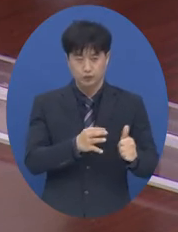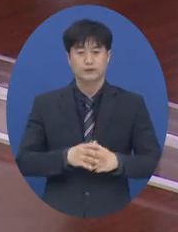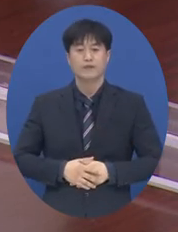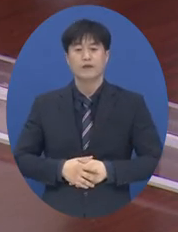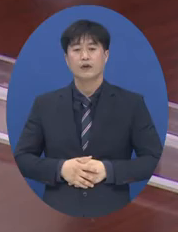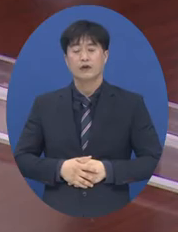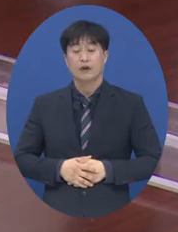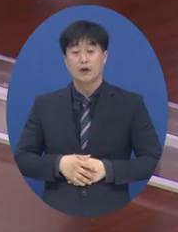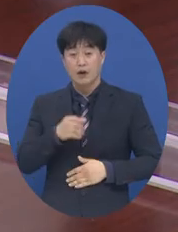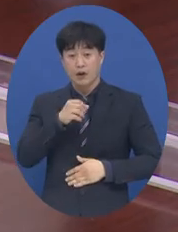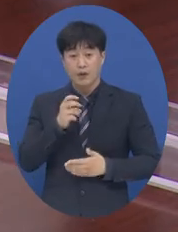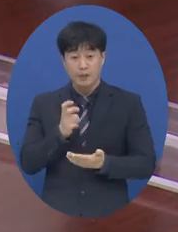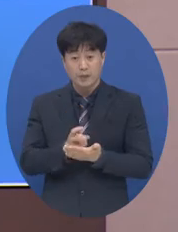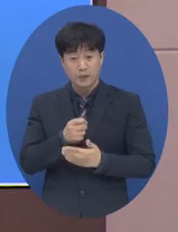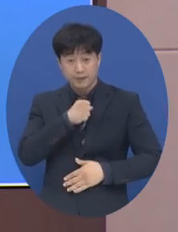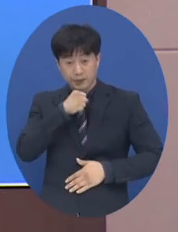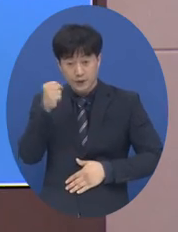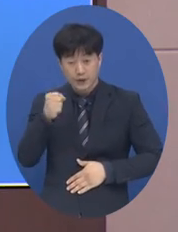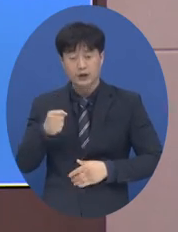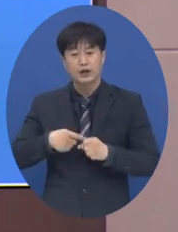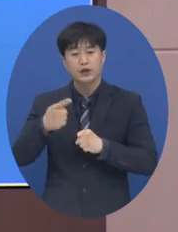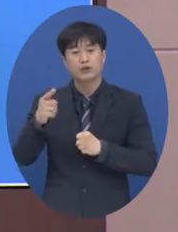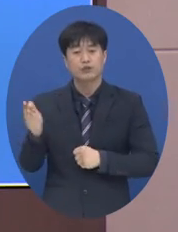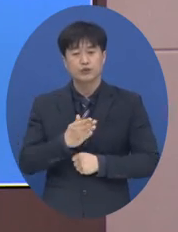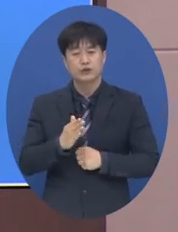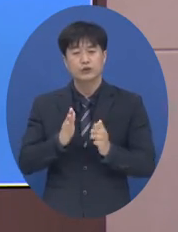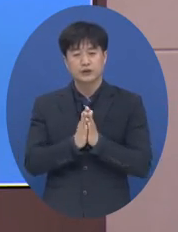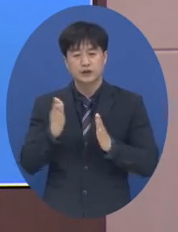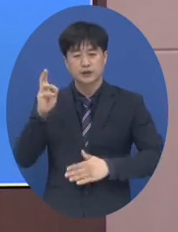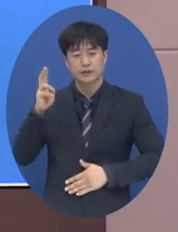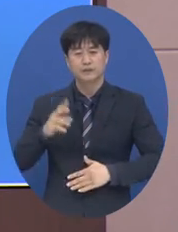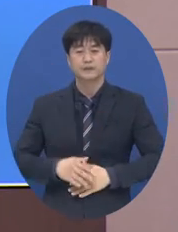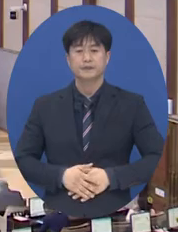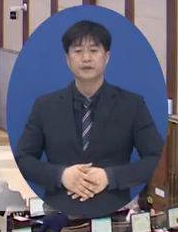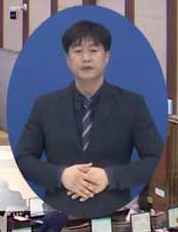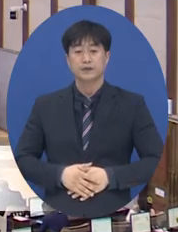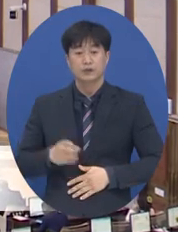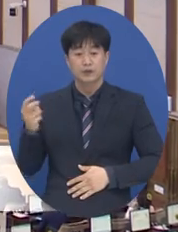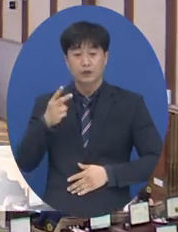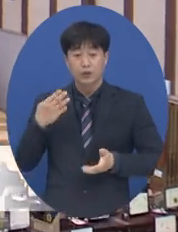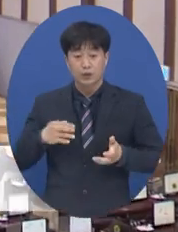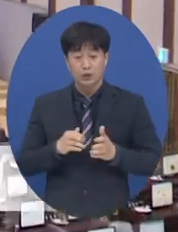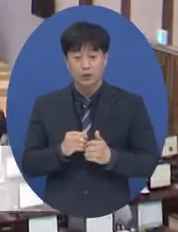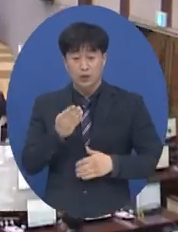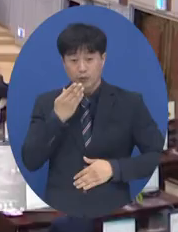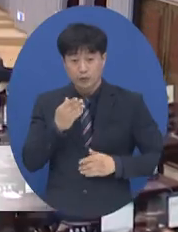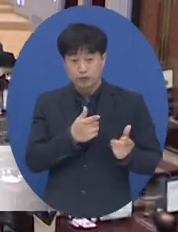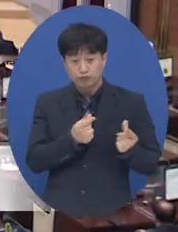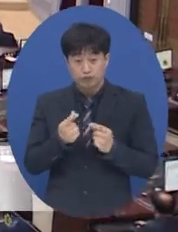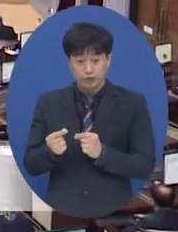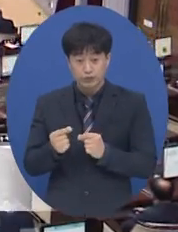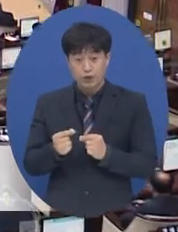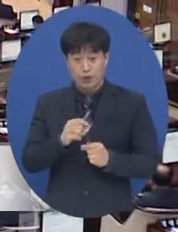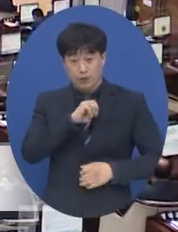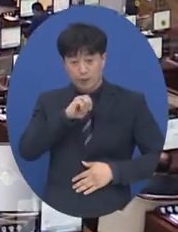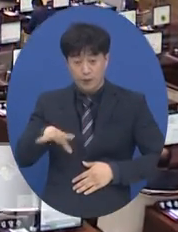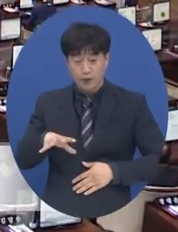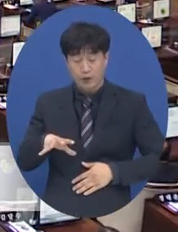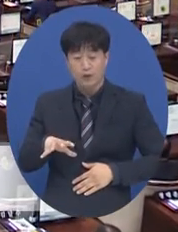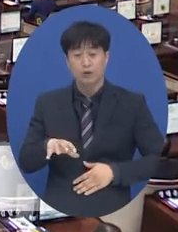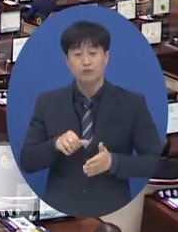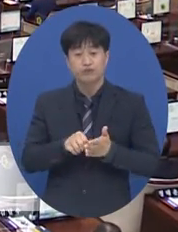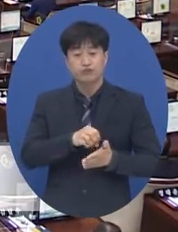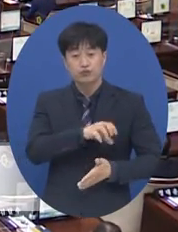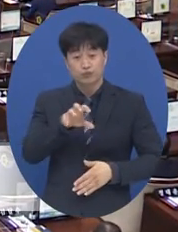조례안 통과로 두 사업 모두 내년부터 시행될 전망입니다. 아울러 경기도 음식물류 폐기물 자원순환 촉진